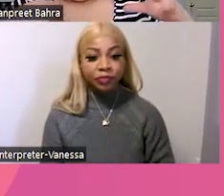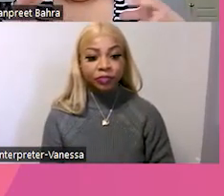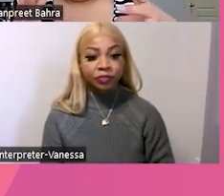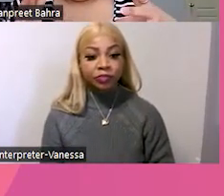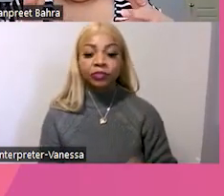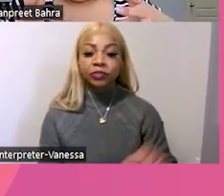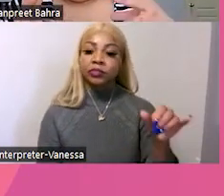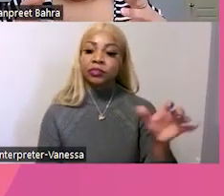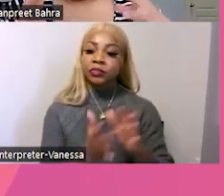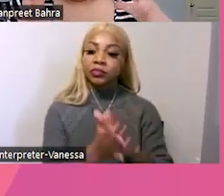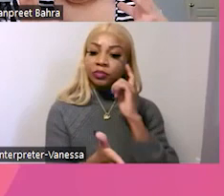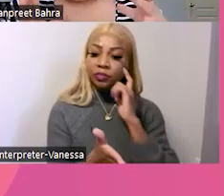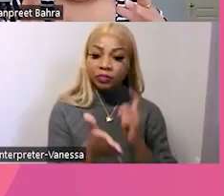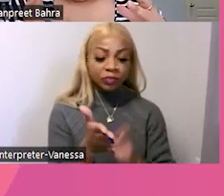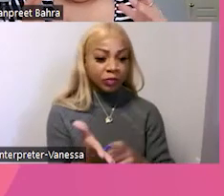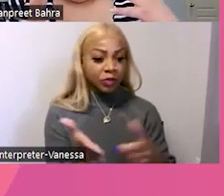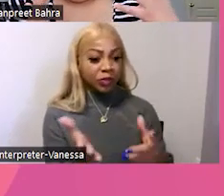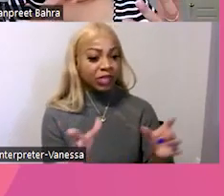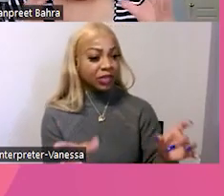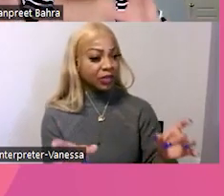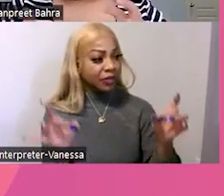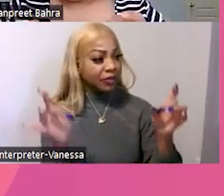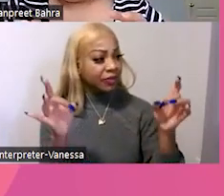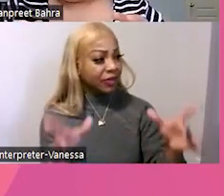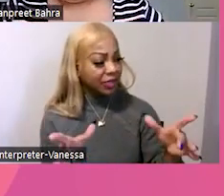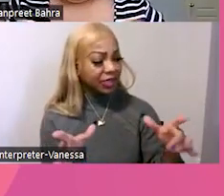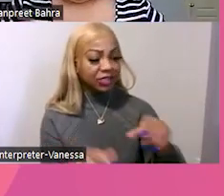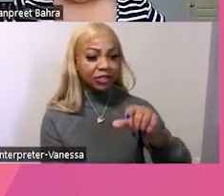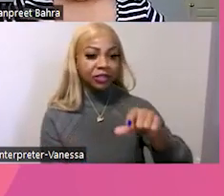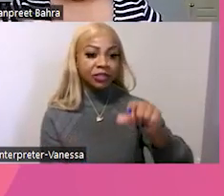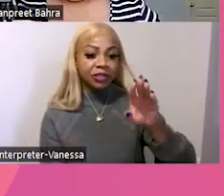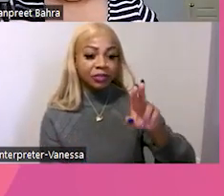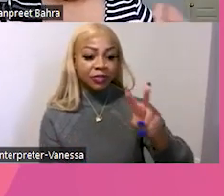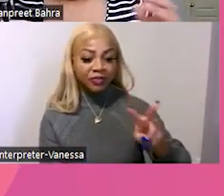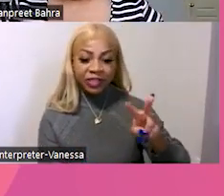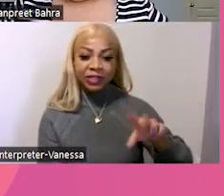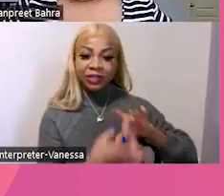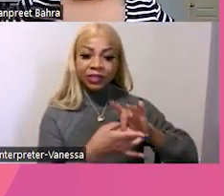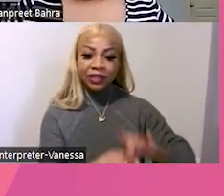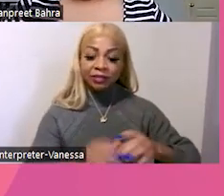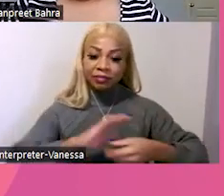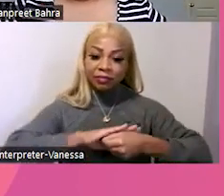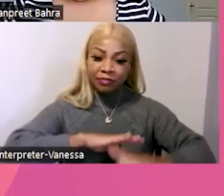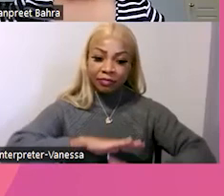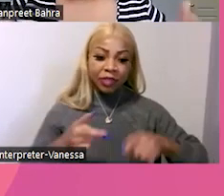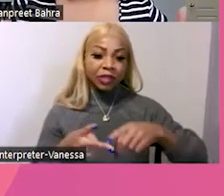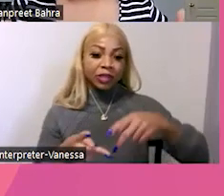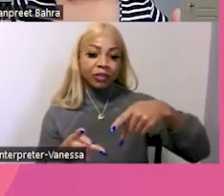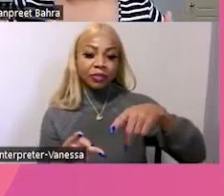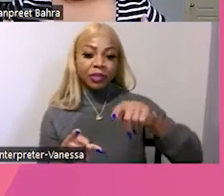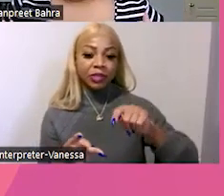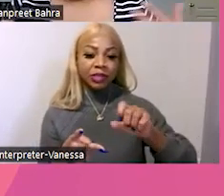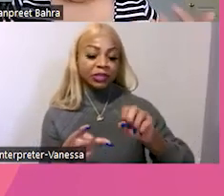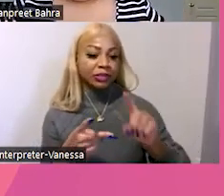agréable, attrayante et cette violence est associée avec un estime de